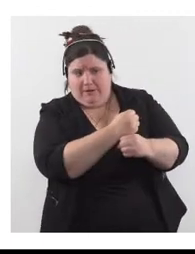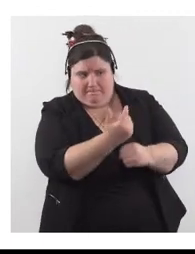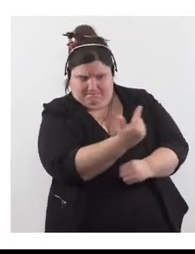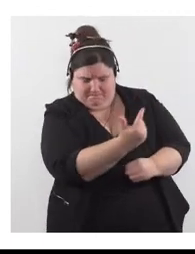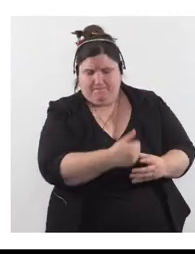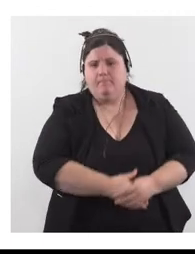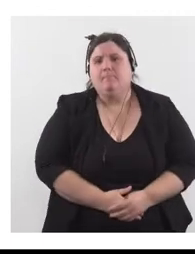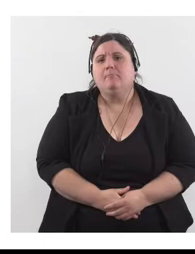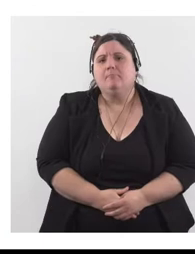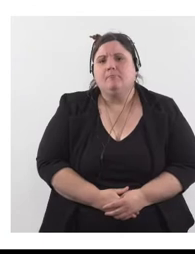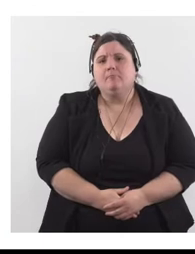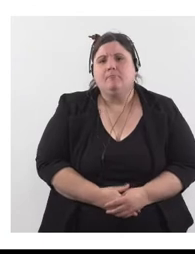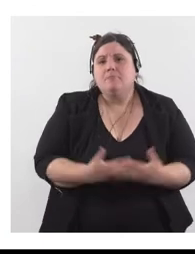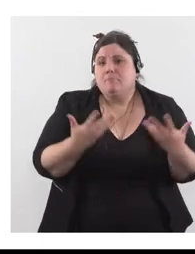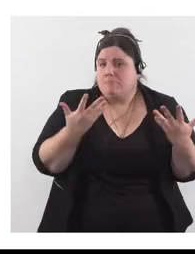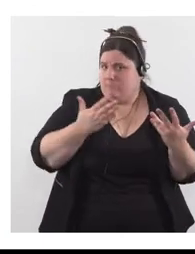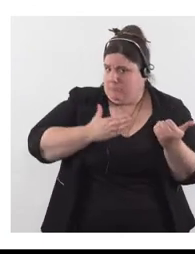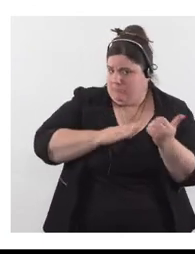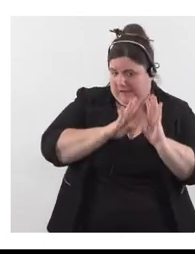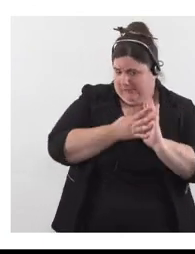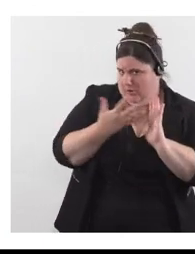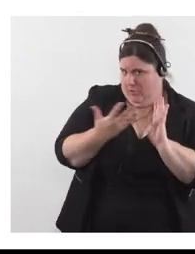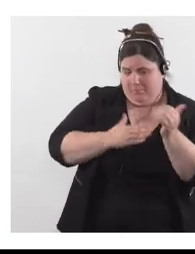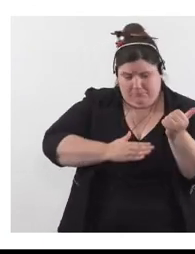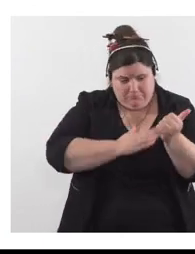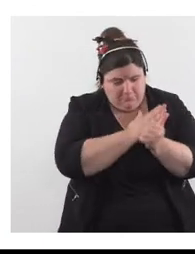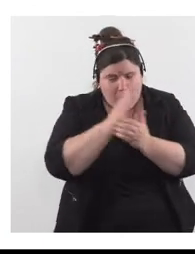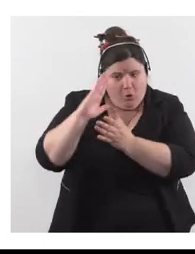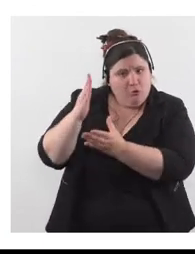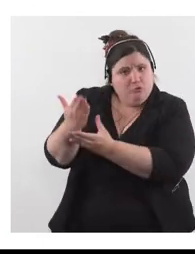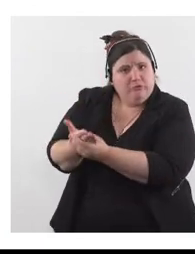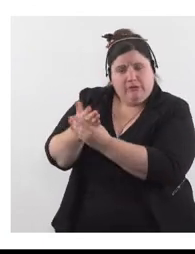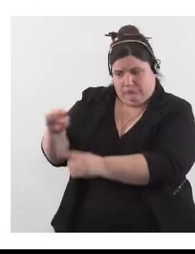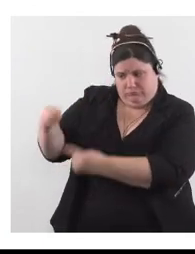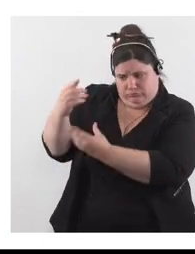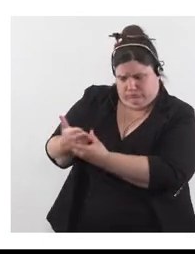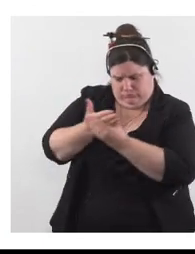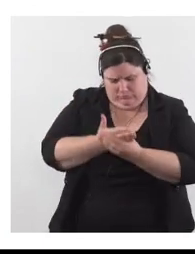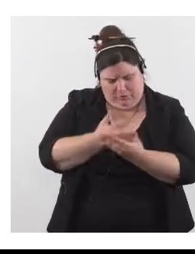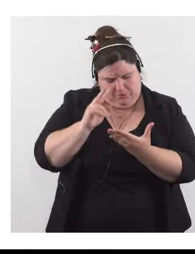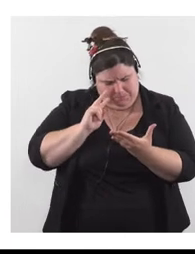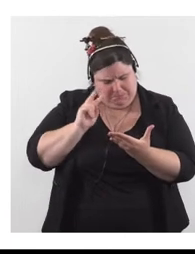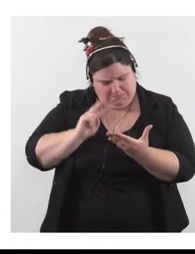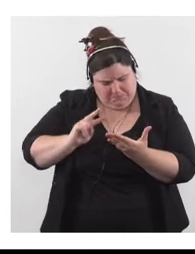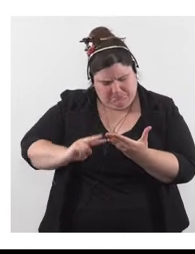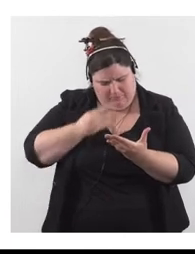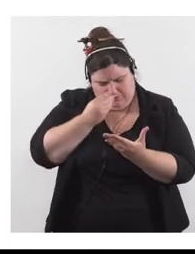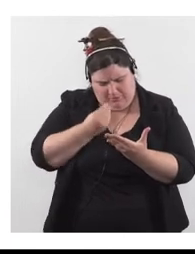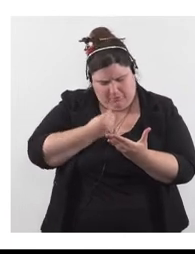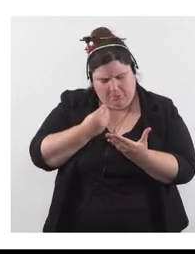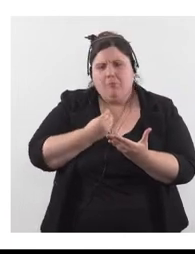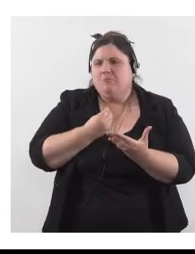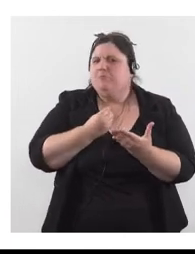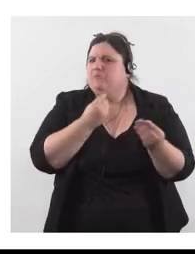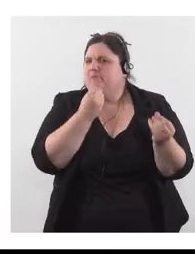situation ? Si le dossier qui nous est soumis, dans lequel on est, relève d'un point de droit où